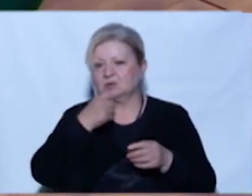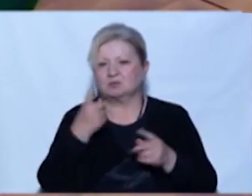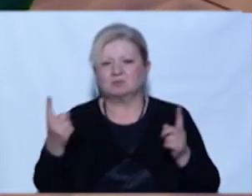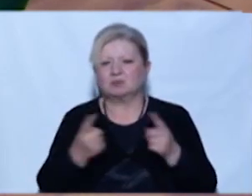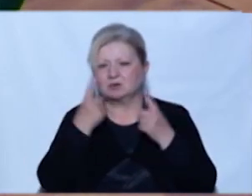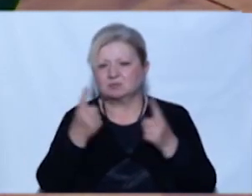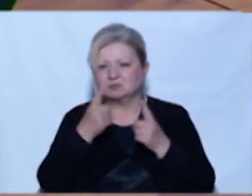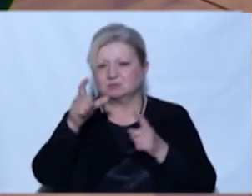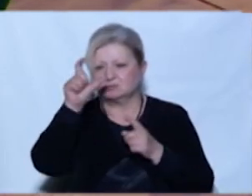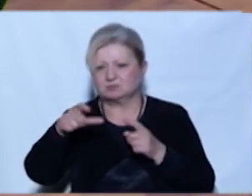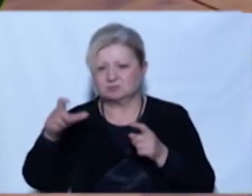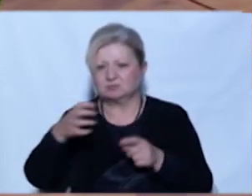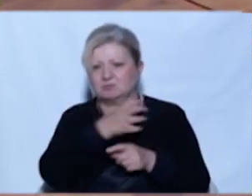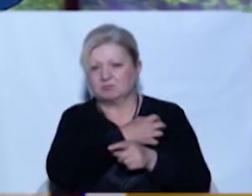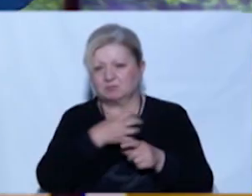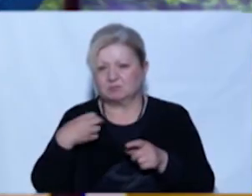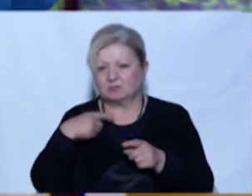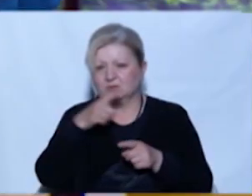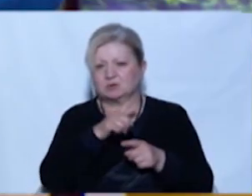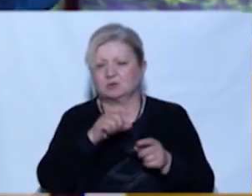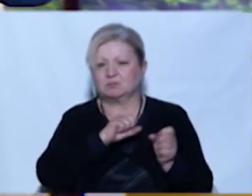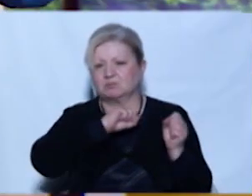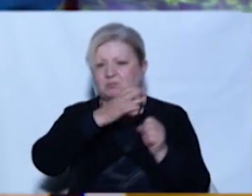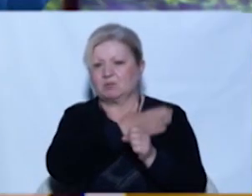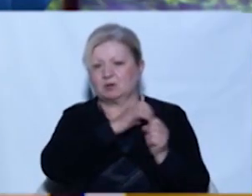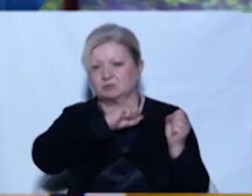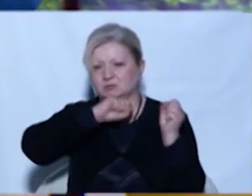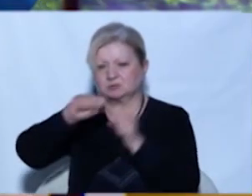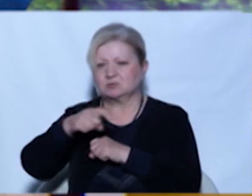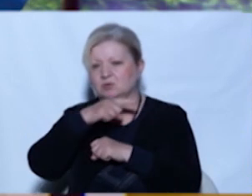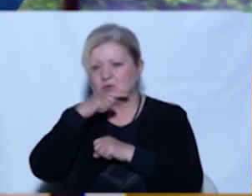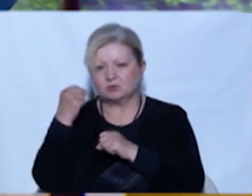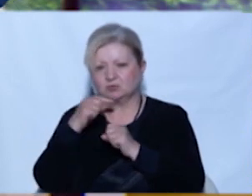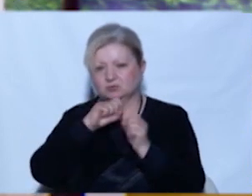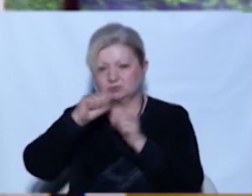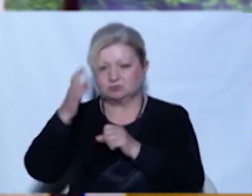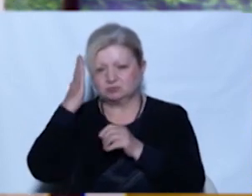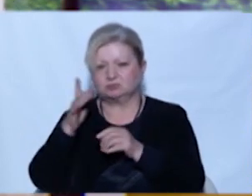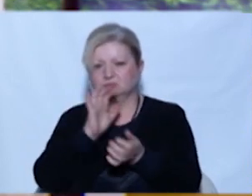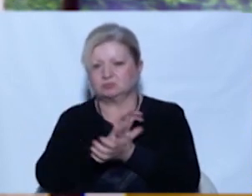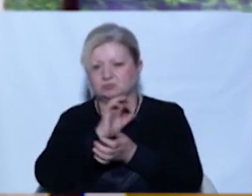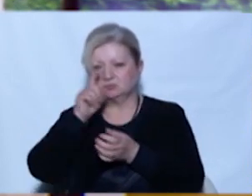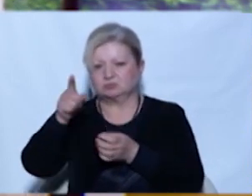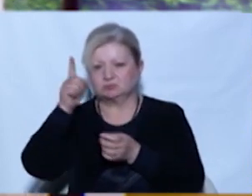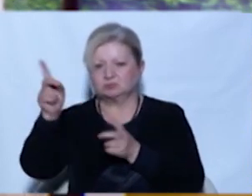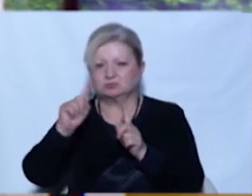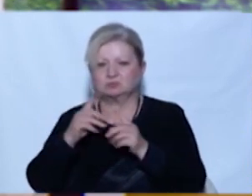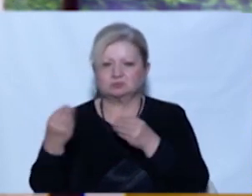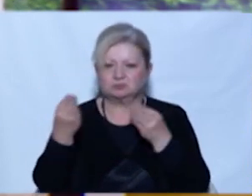ნებისმიერი მომდევნო მეფე მხარს დაუჭერდა რუსეთის იმპერატორი და გამოუგზავნიდა სამეფო